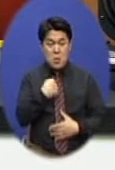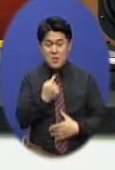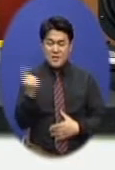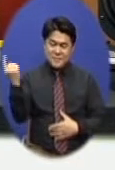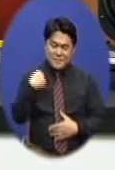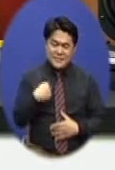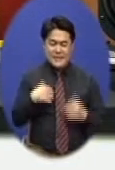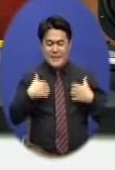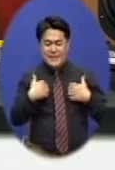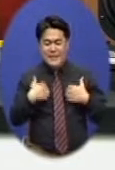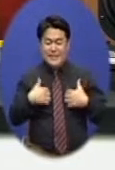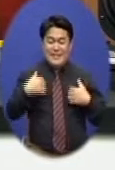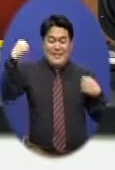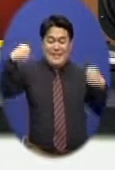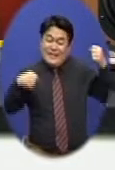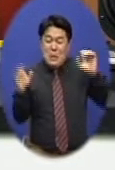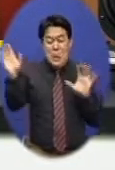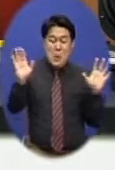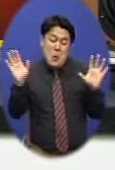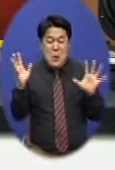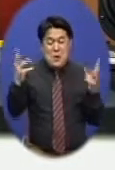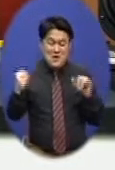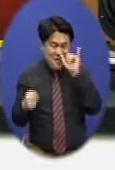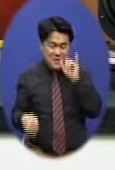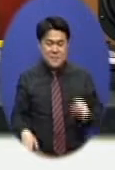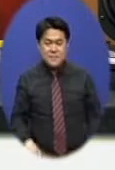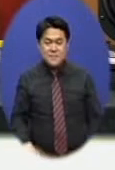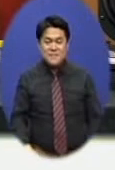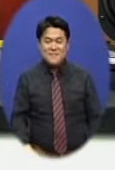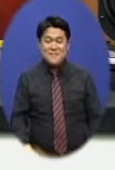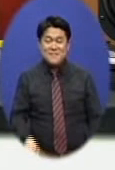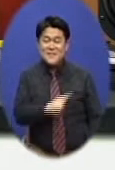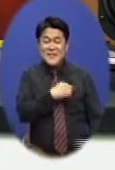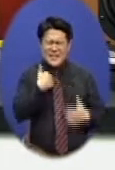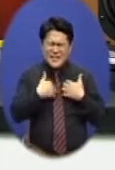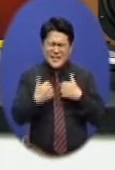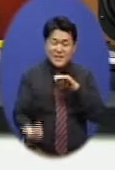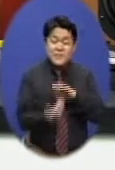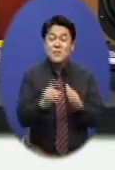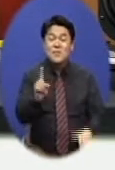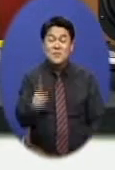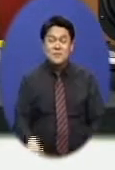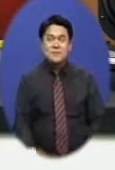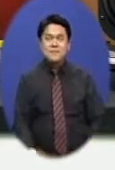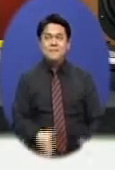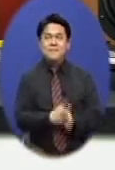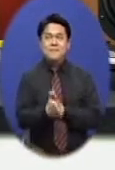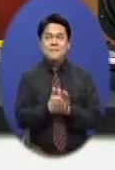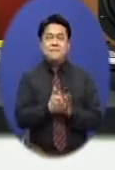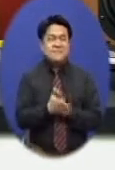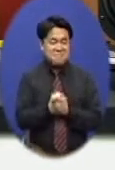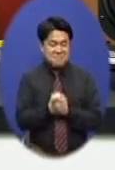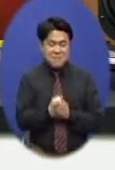즐겁게 해주려고 웃기게 자주 많이 해줘요. 네, 가장 어떤 대목이 재밌던가요? 어떨 때? 아 이제 웃기게